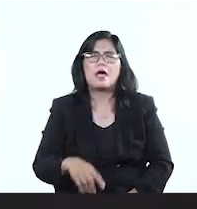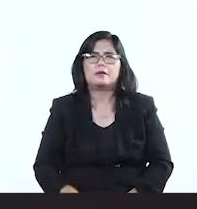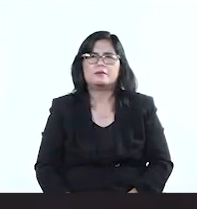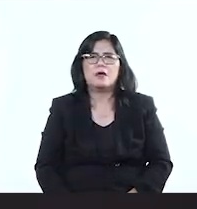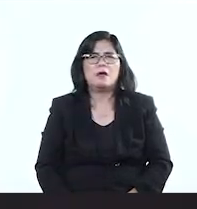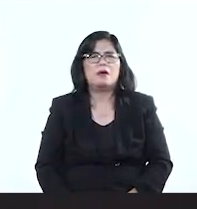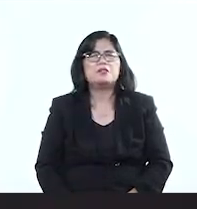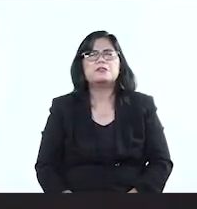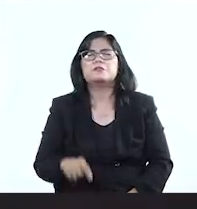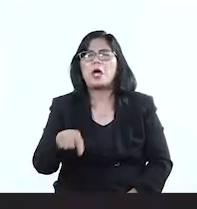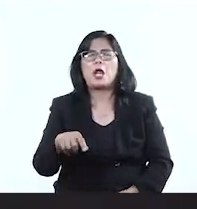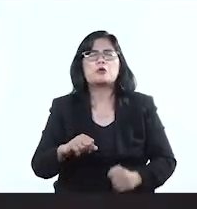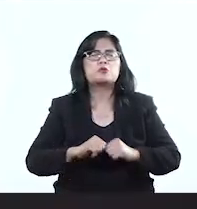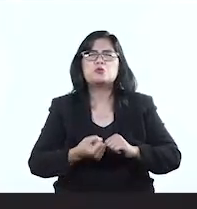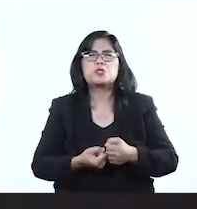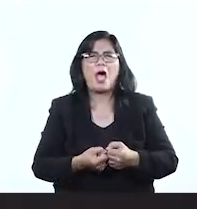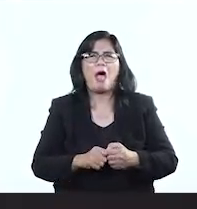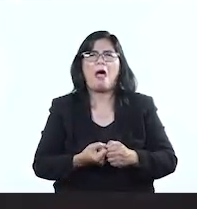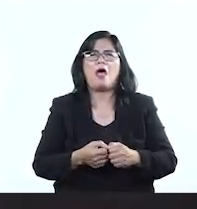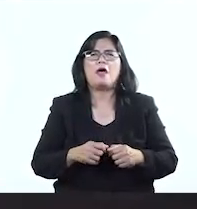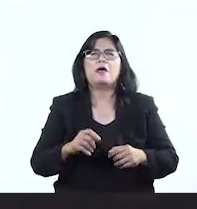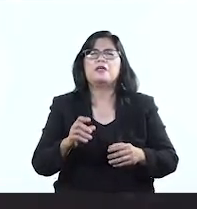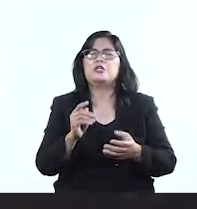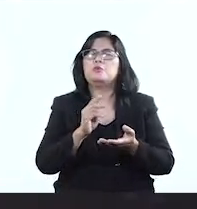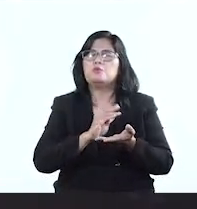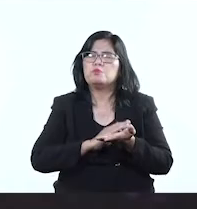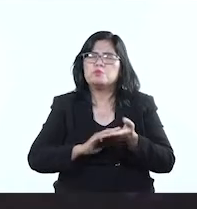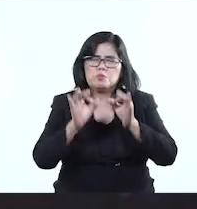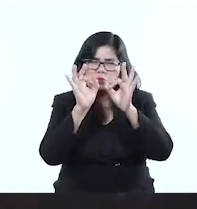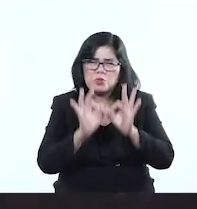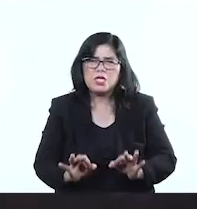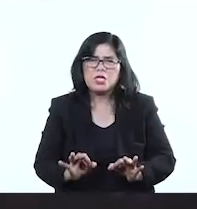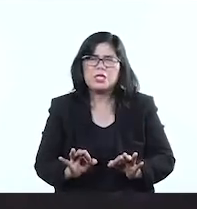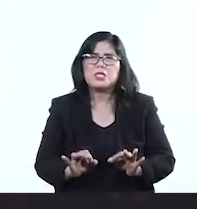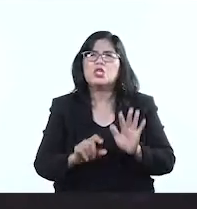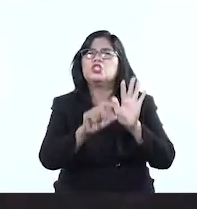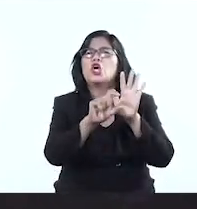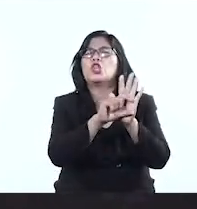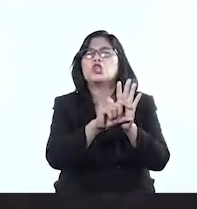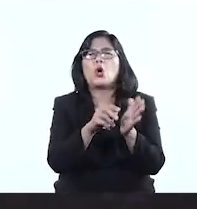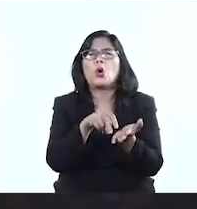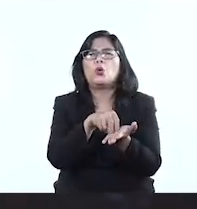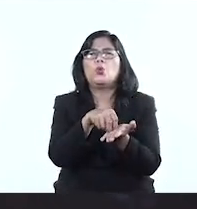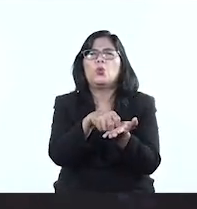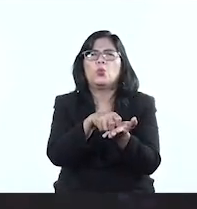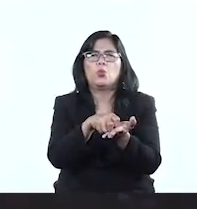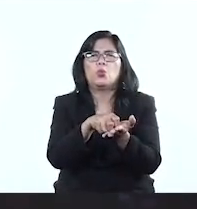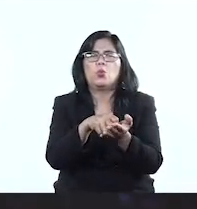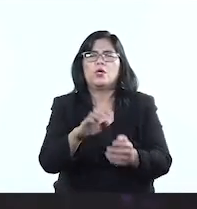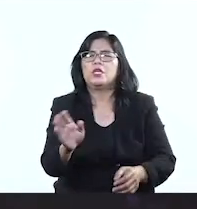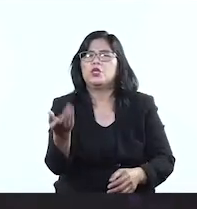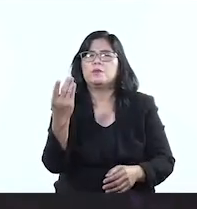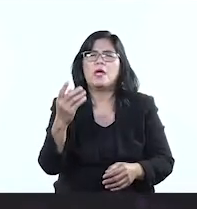susah untuk hidup murni kita sebagai pengusaha susah untuk hidup murni NU contohnya dia berkawan dengan Allah dan hidupnya benar